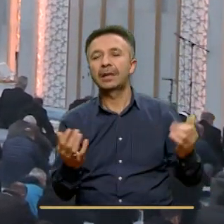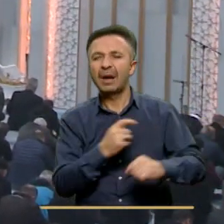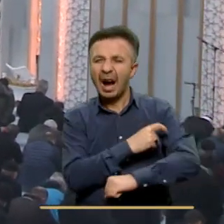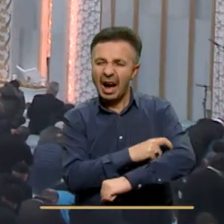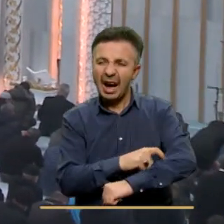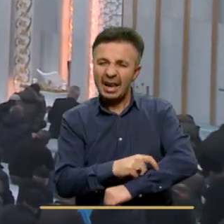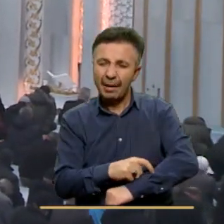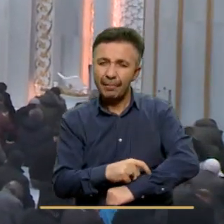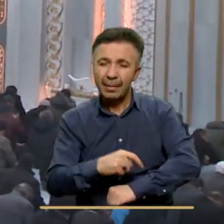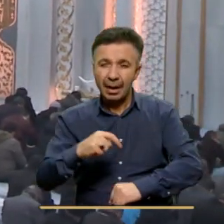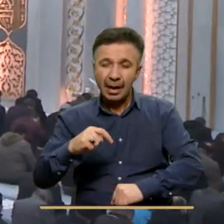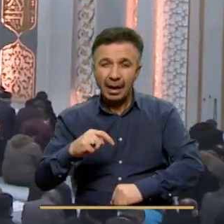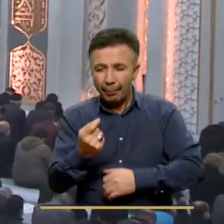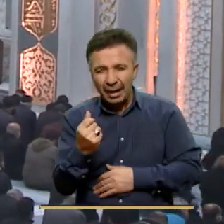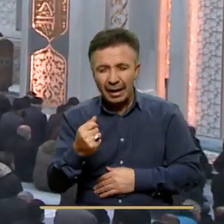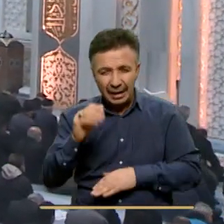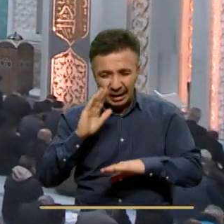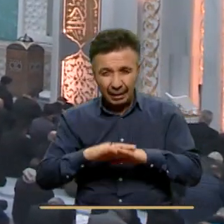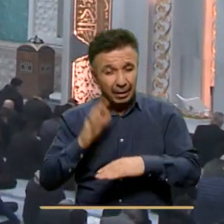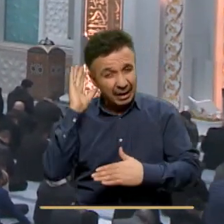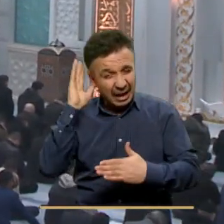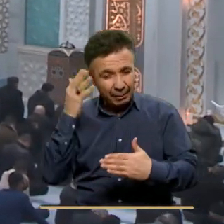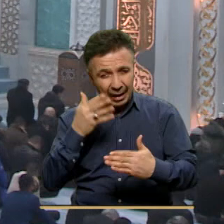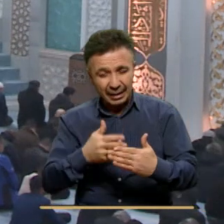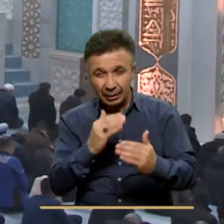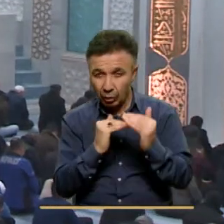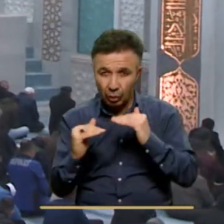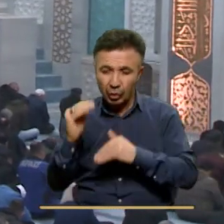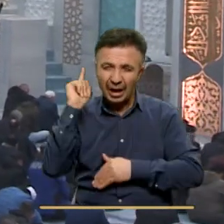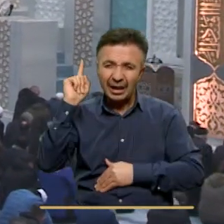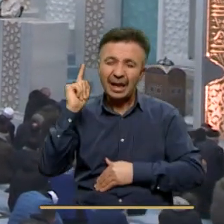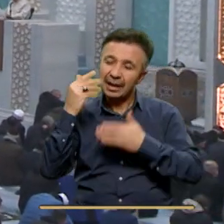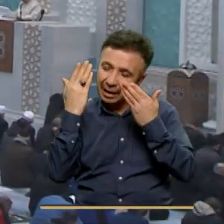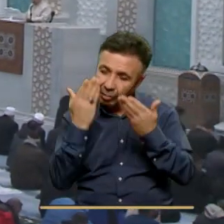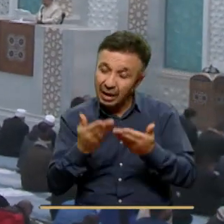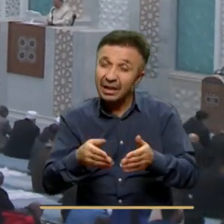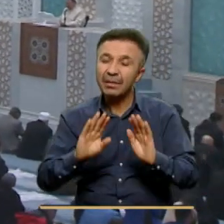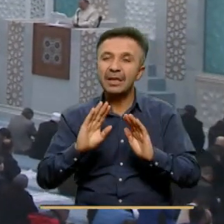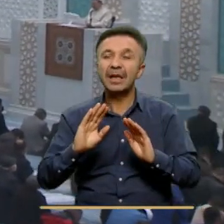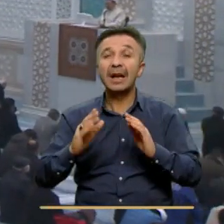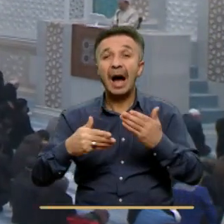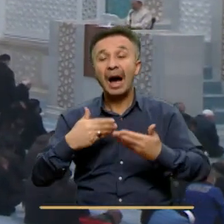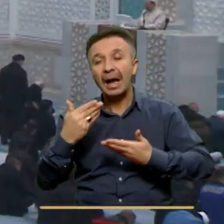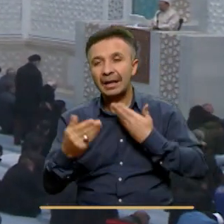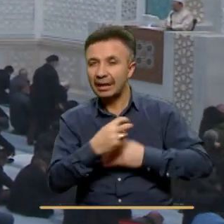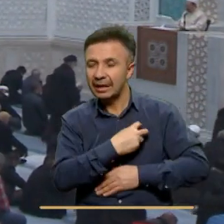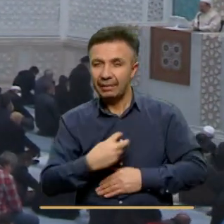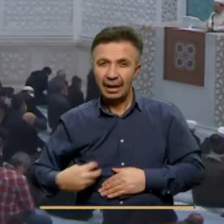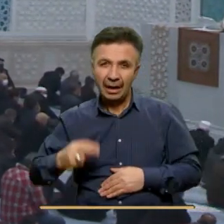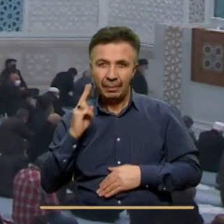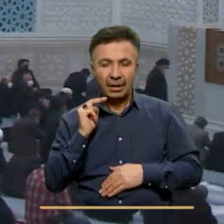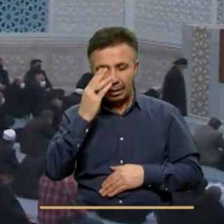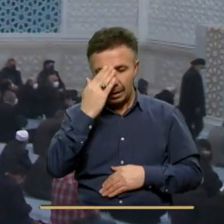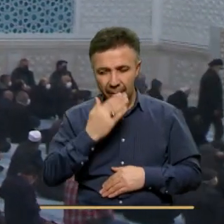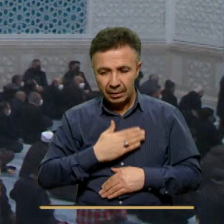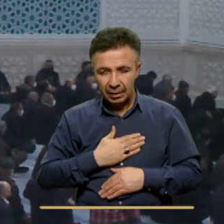yapılan ibadetleri Yüce Allah'ın kabul etmeyeceğini anlatan sevgili Peygamberimiz